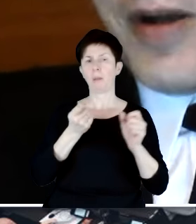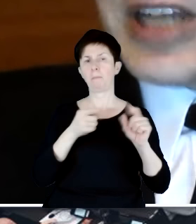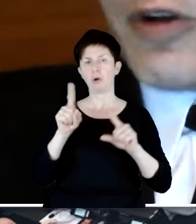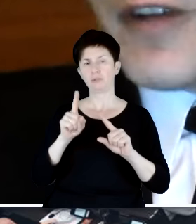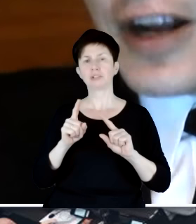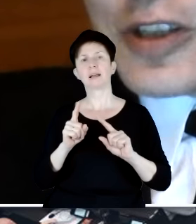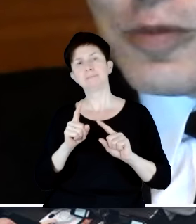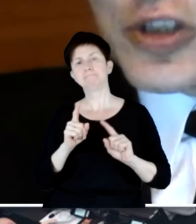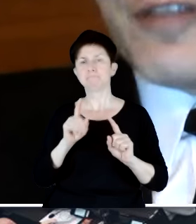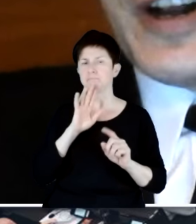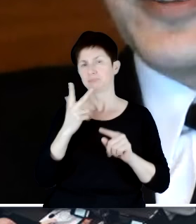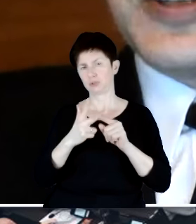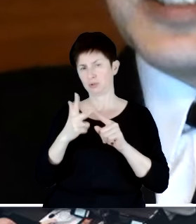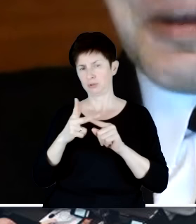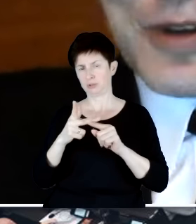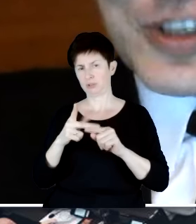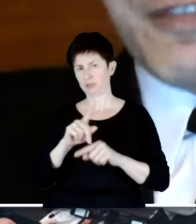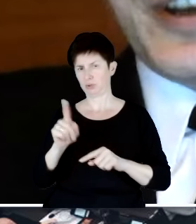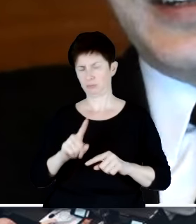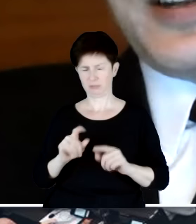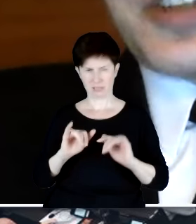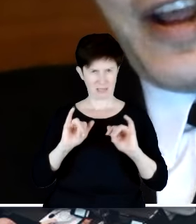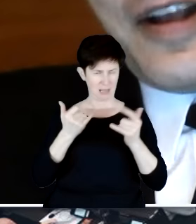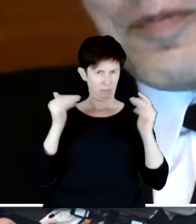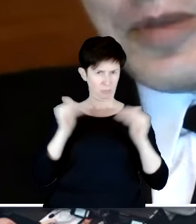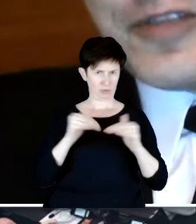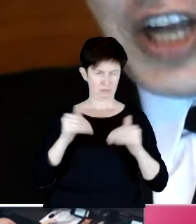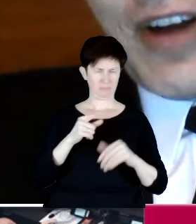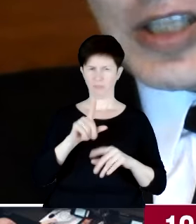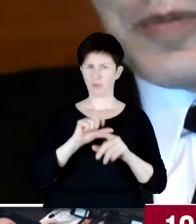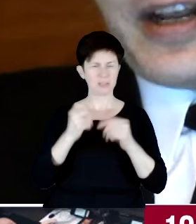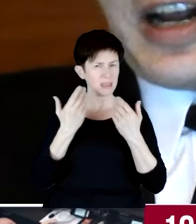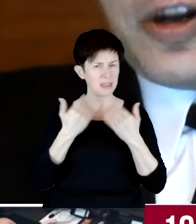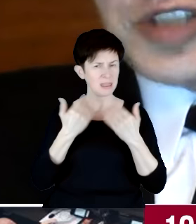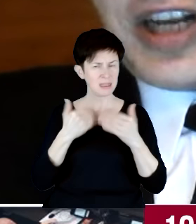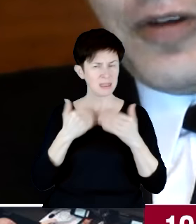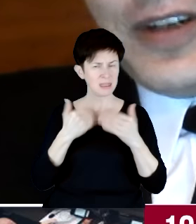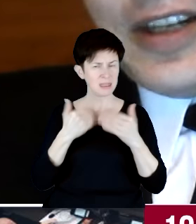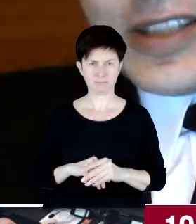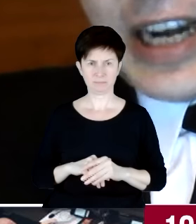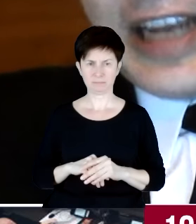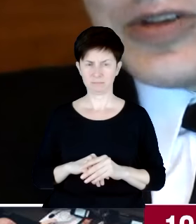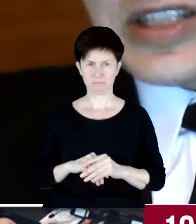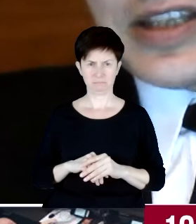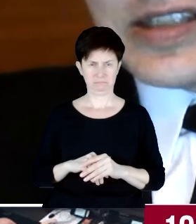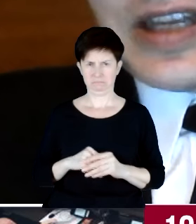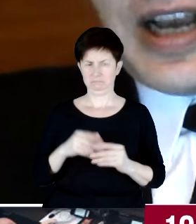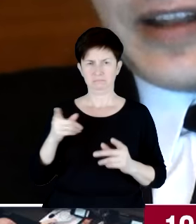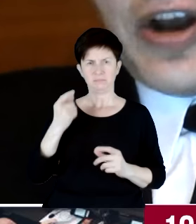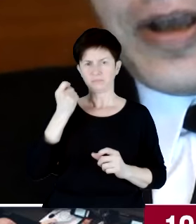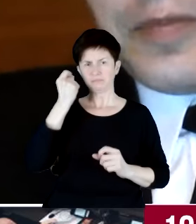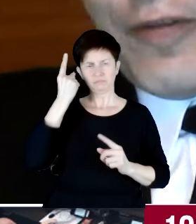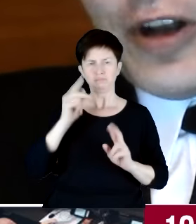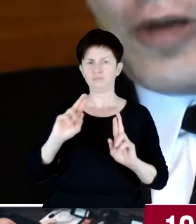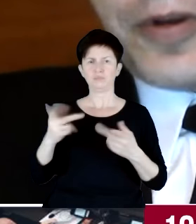się łapałem za głowę, jak to jest możliwe, ale to jest niemożliwe. Czyli wzięła sobie jakąś taką skrajną